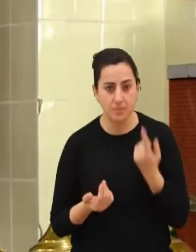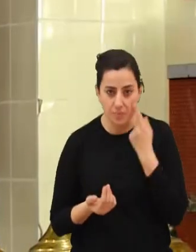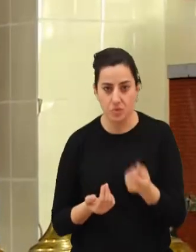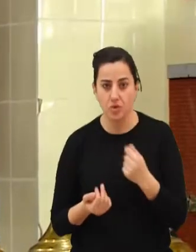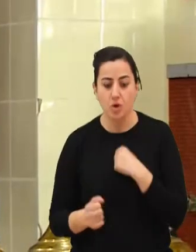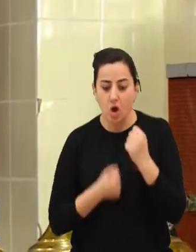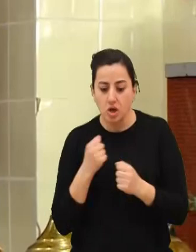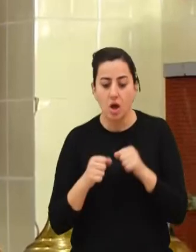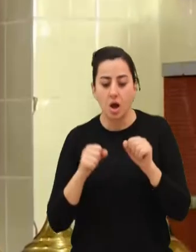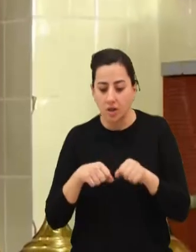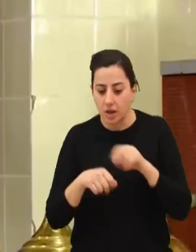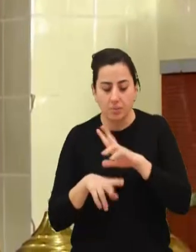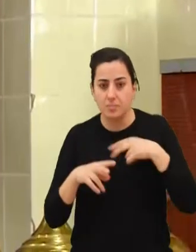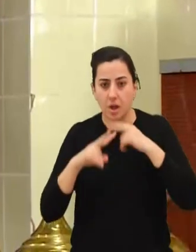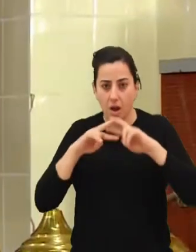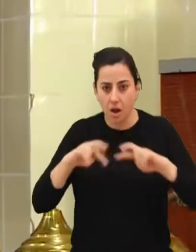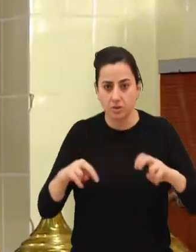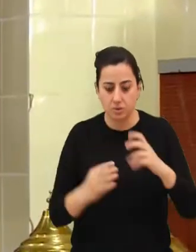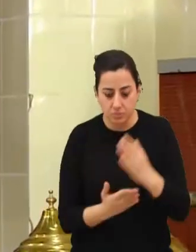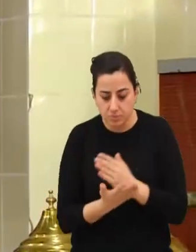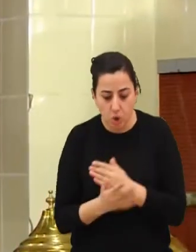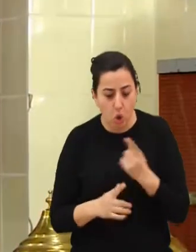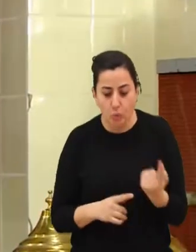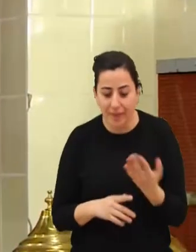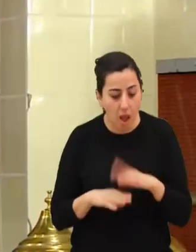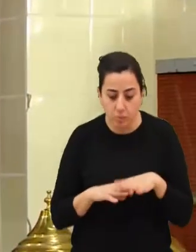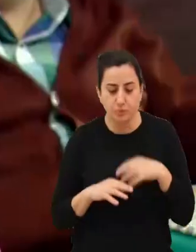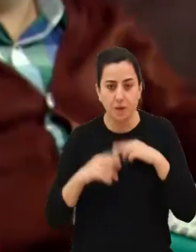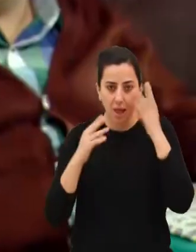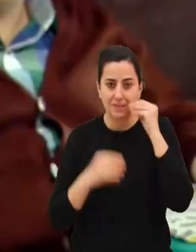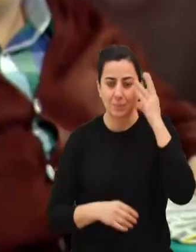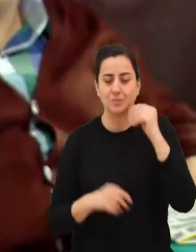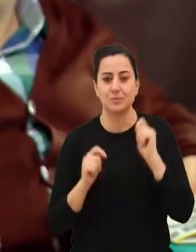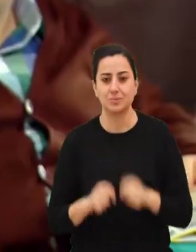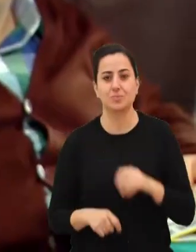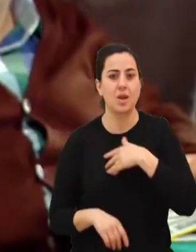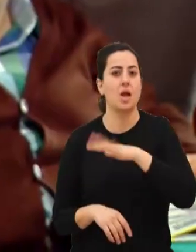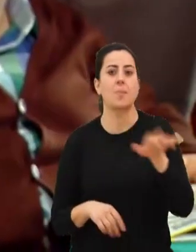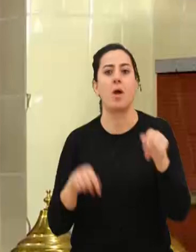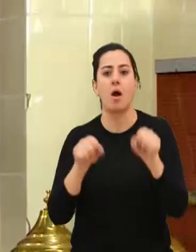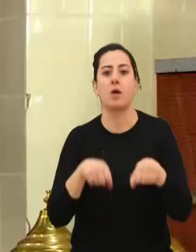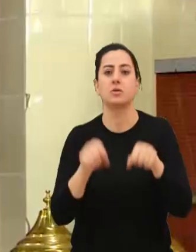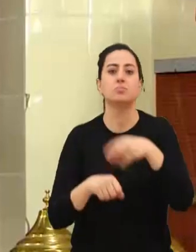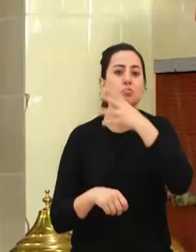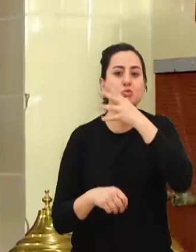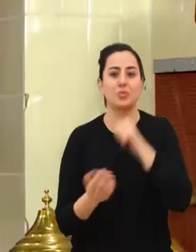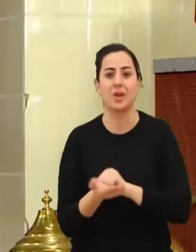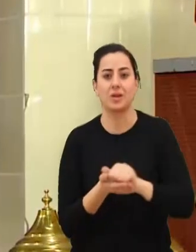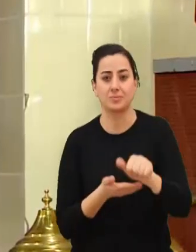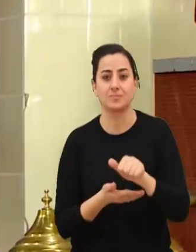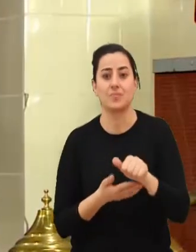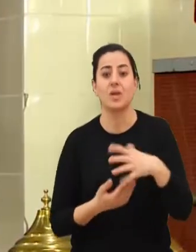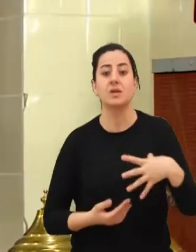bugün koşacak bütün Arap ve İngiliz atlarının bütün özelliklerini acayip bir şekilde ezberledim yani. Her şeyini biliyorum ya. İnceğine cinceğine.